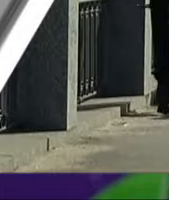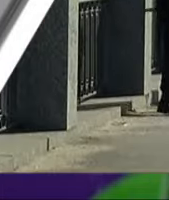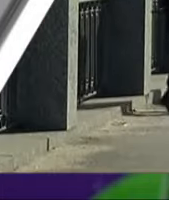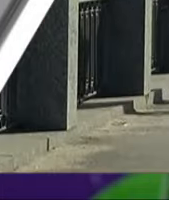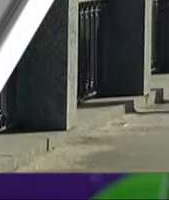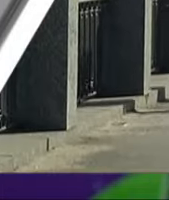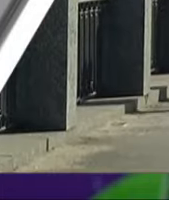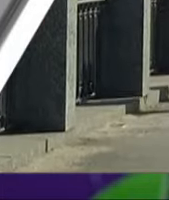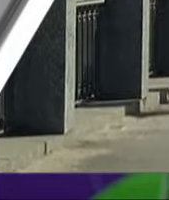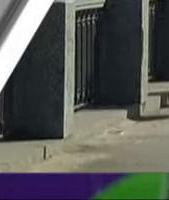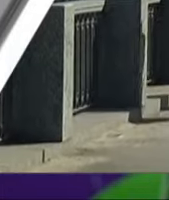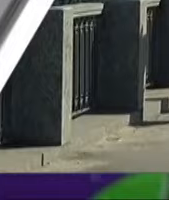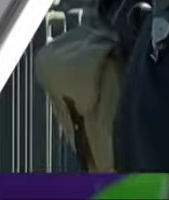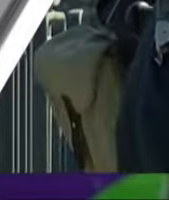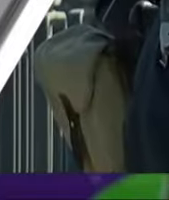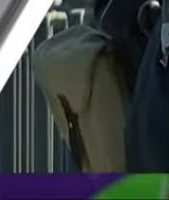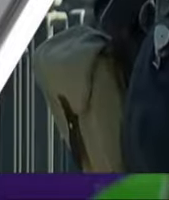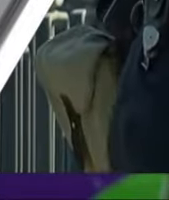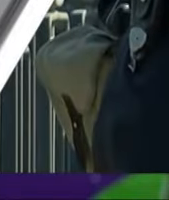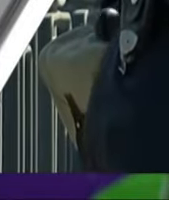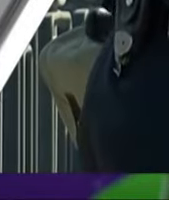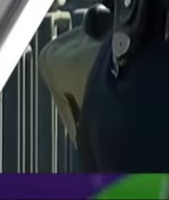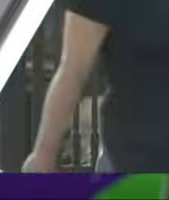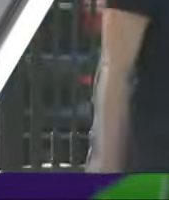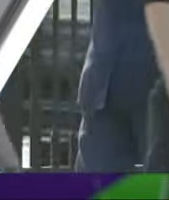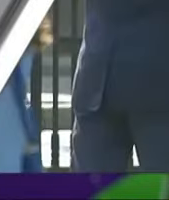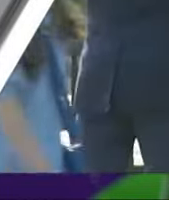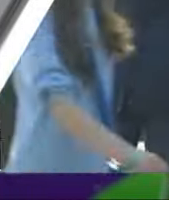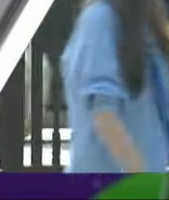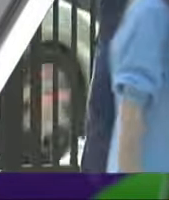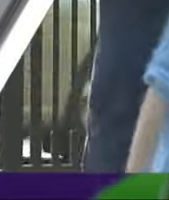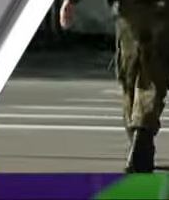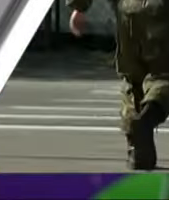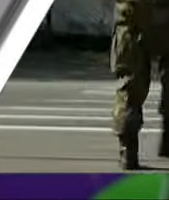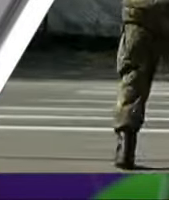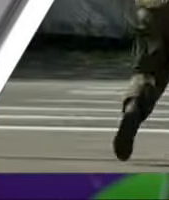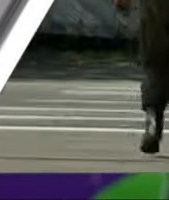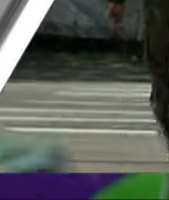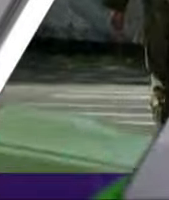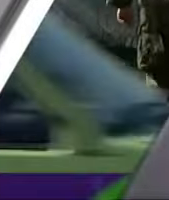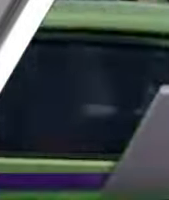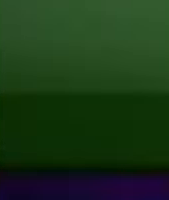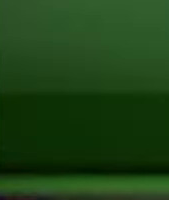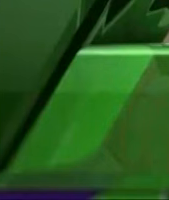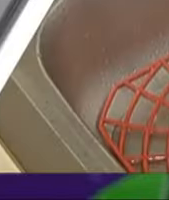Стрільба за найменшої загрози, міліція на 9 травня буде застосовувати зброю при перших ознаках небезпеки громадянам.